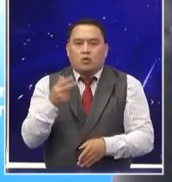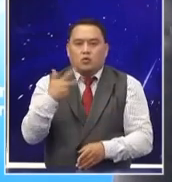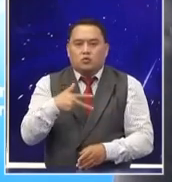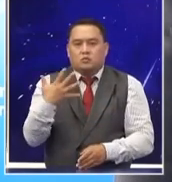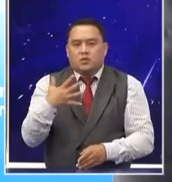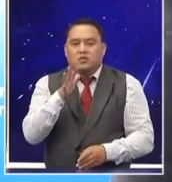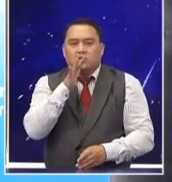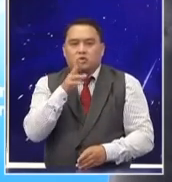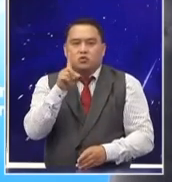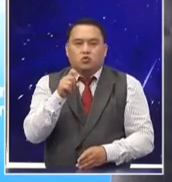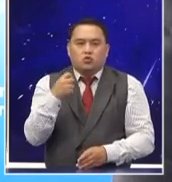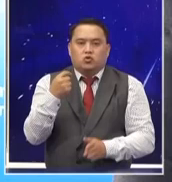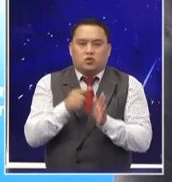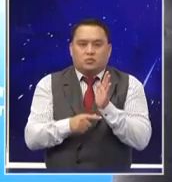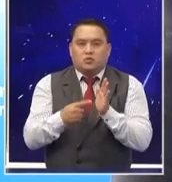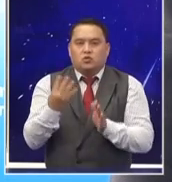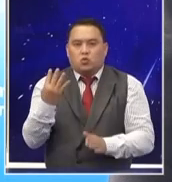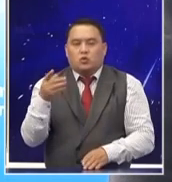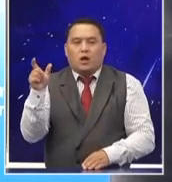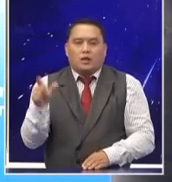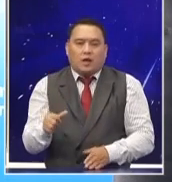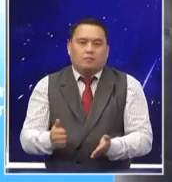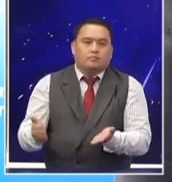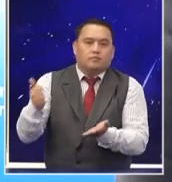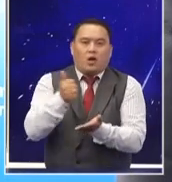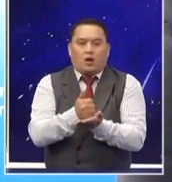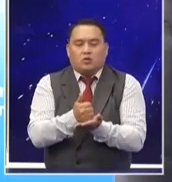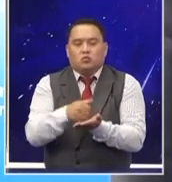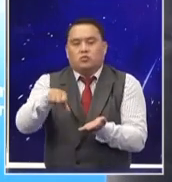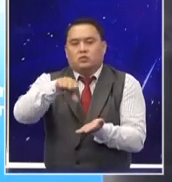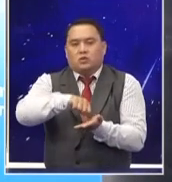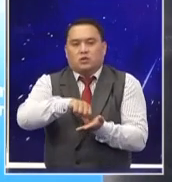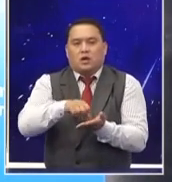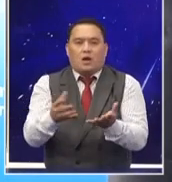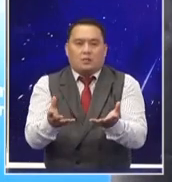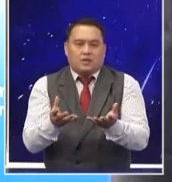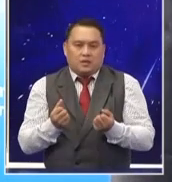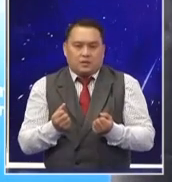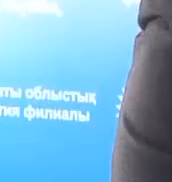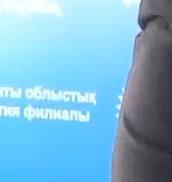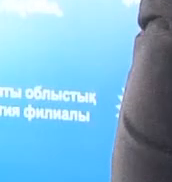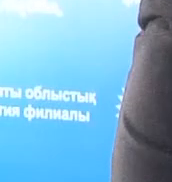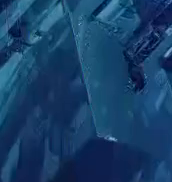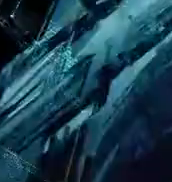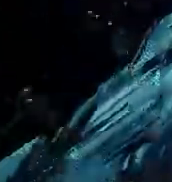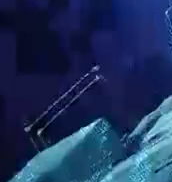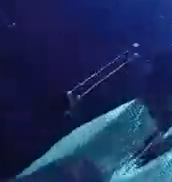жасқа дейінгі 174 үміткер тіркеліп, кандидат ретінде қабылданып отыр.